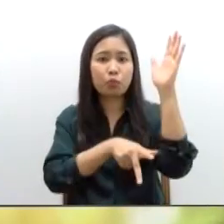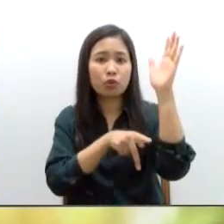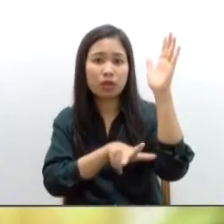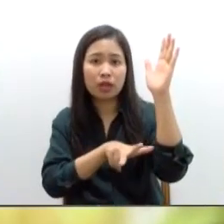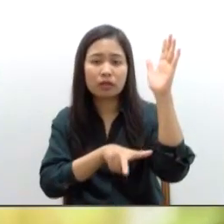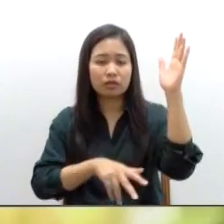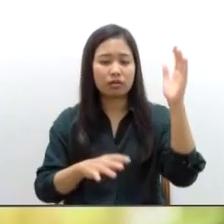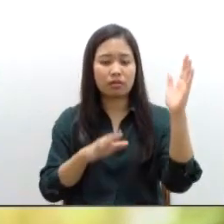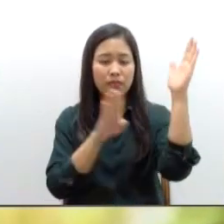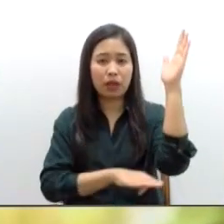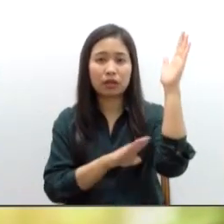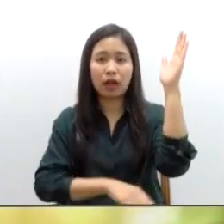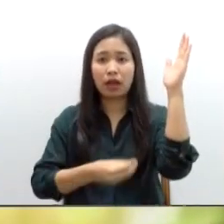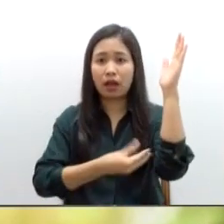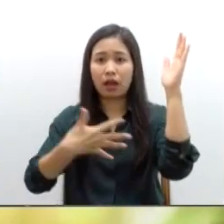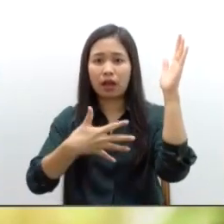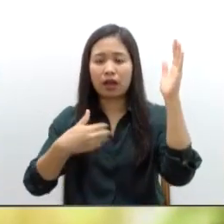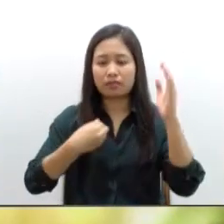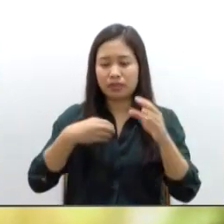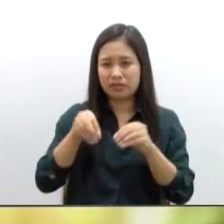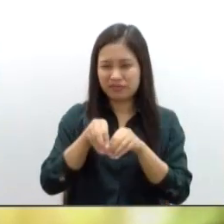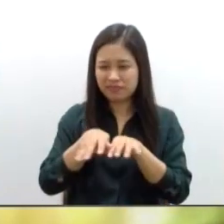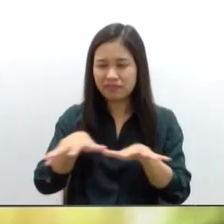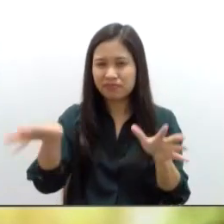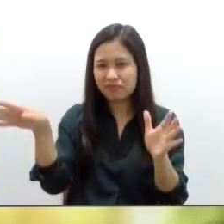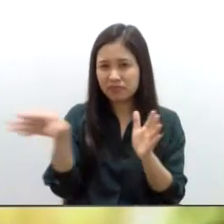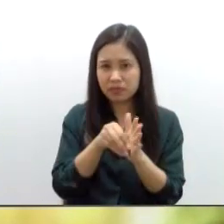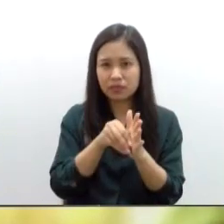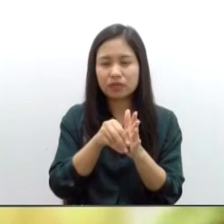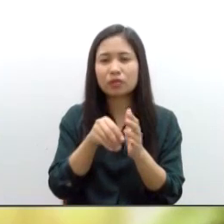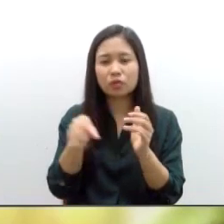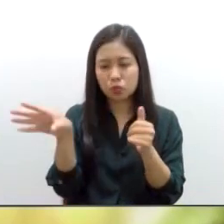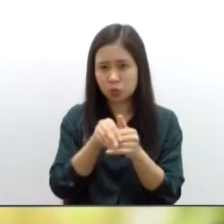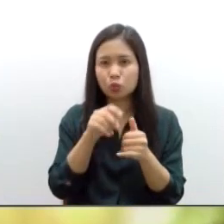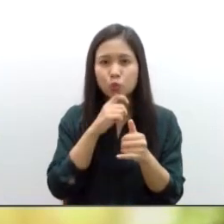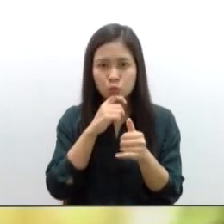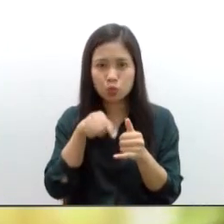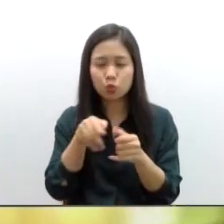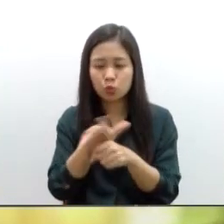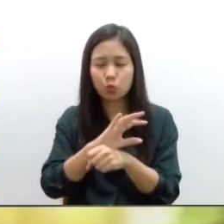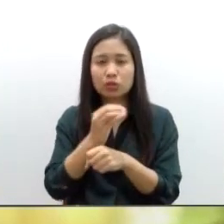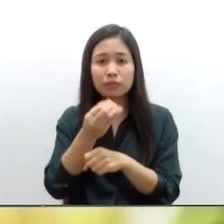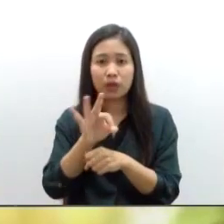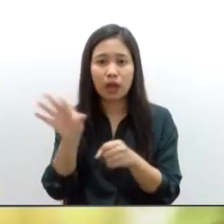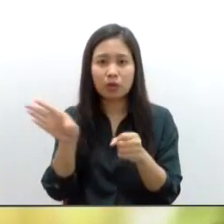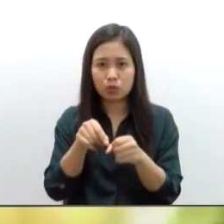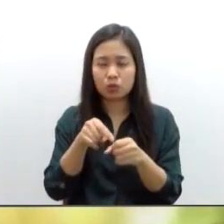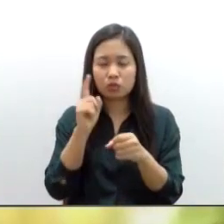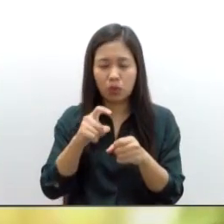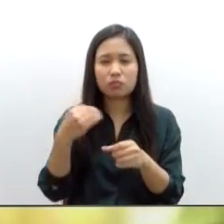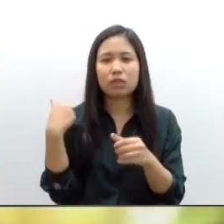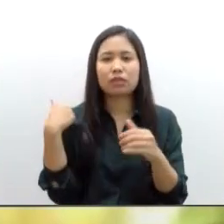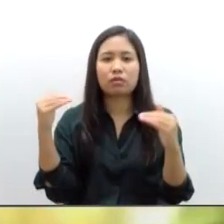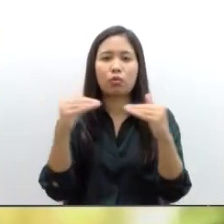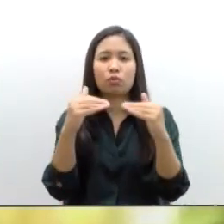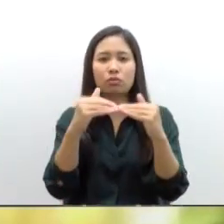ชายแดนภาคใต้ที่มีการระบาดอย่างต่อเนื่องที่เราต้องใช้มาตรการ